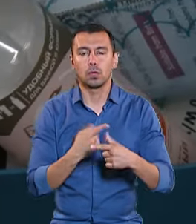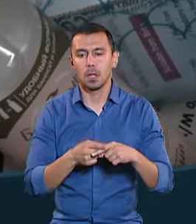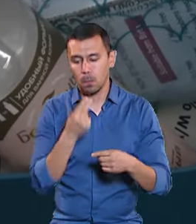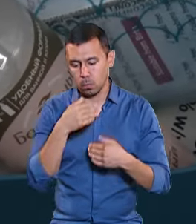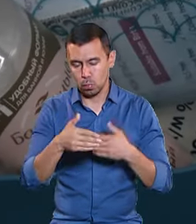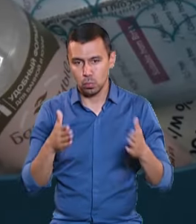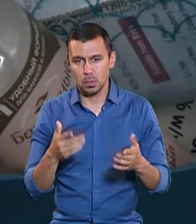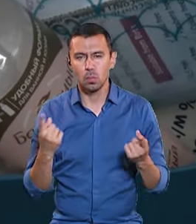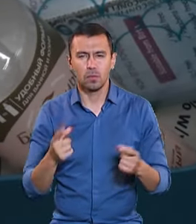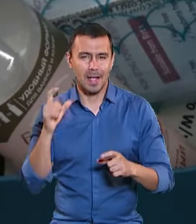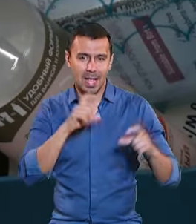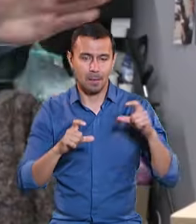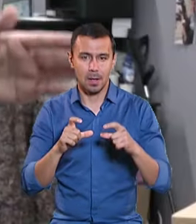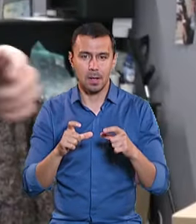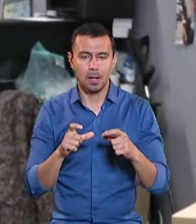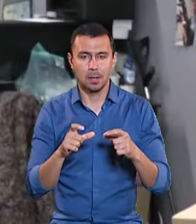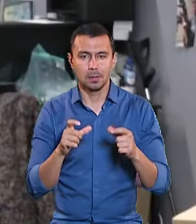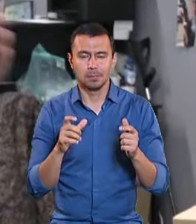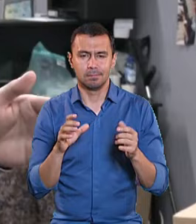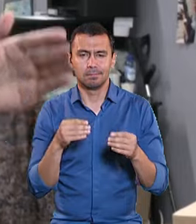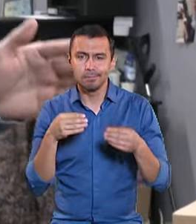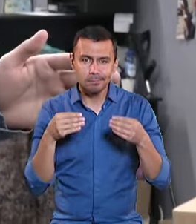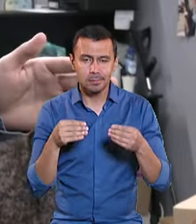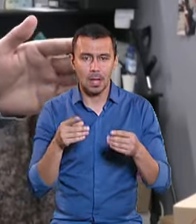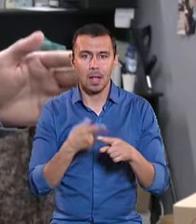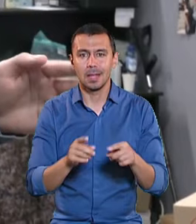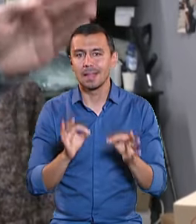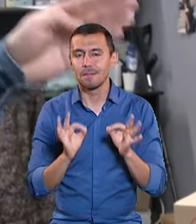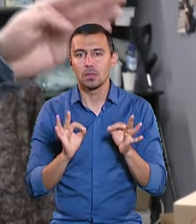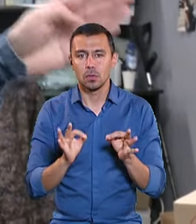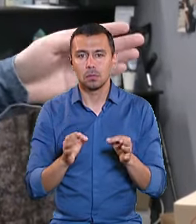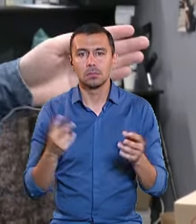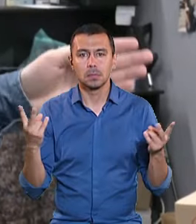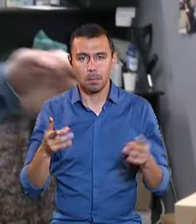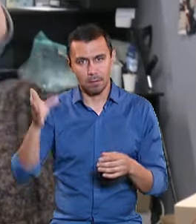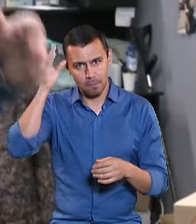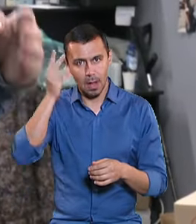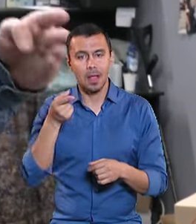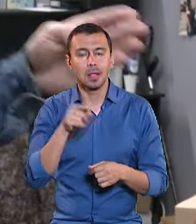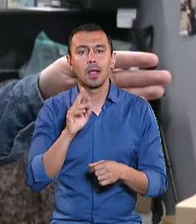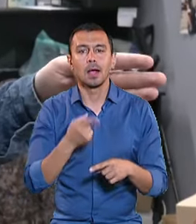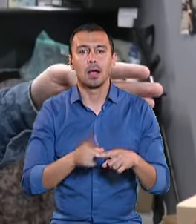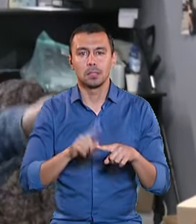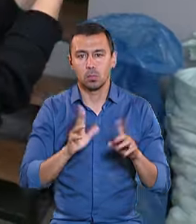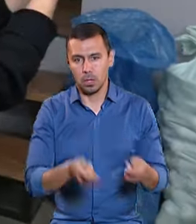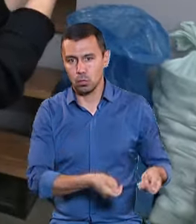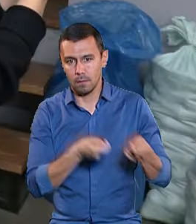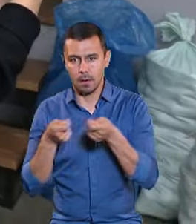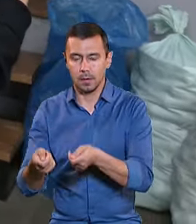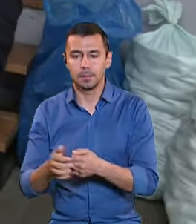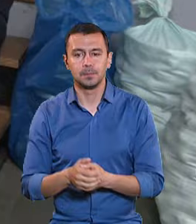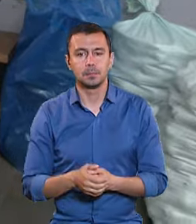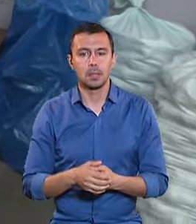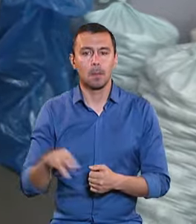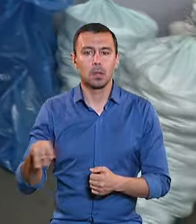продукти, побутова хімія, крихке, не крихке, це все, звісно, варто зважати на те, як це доставляти.